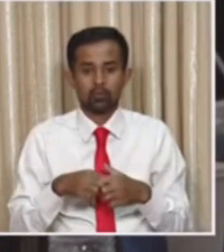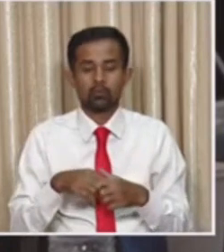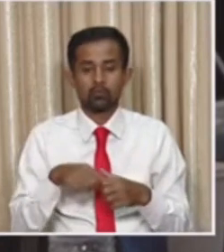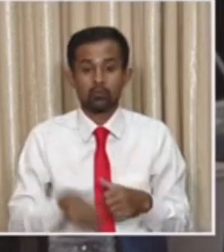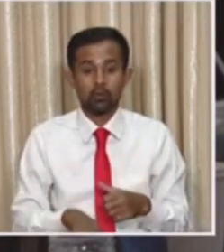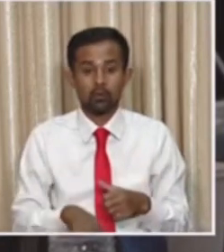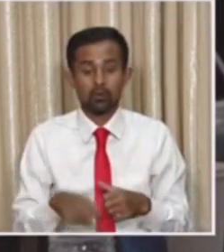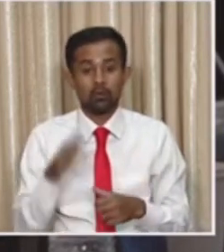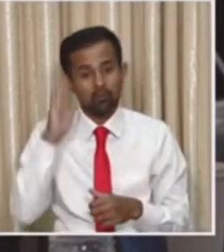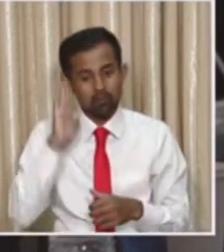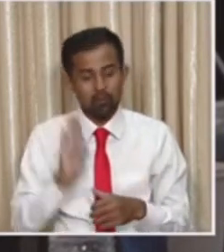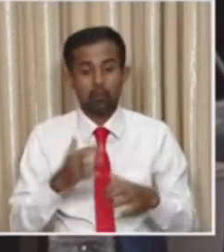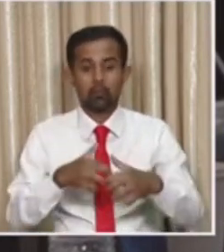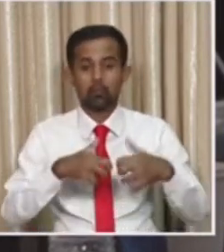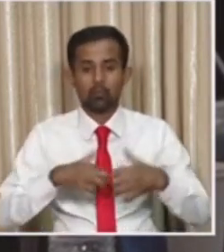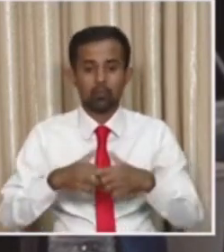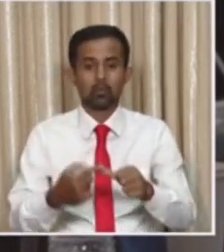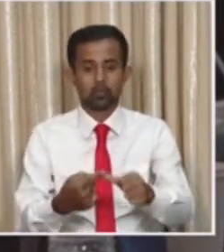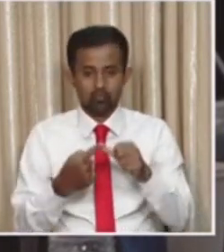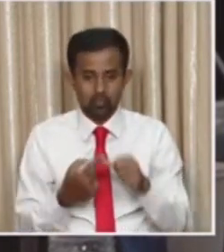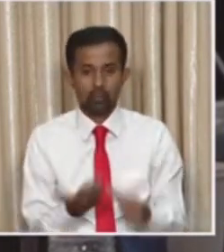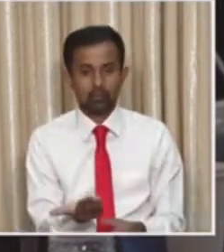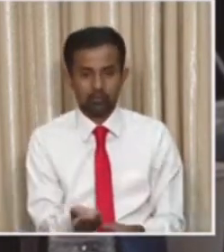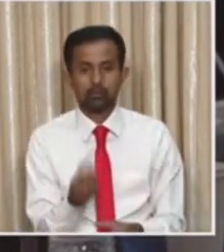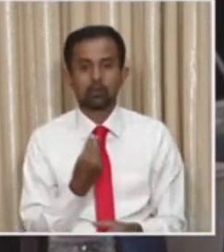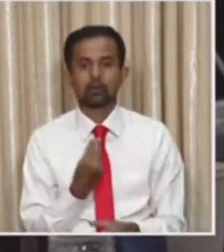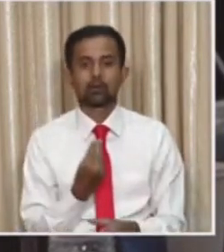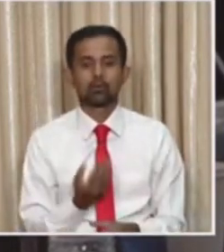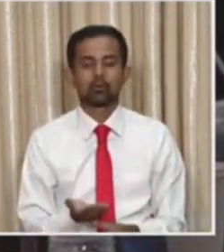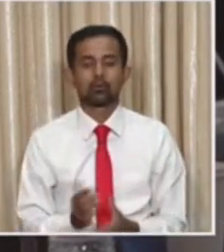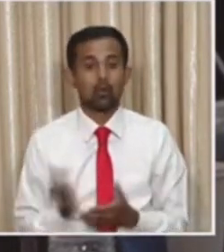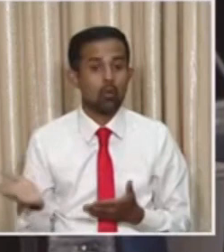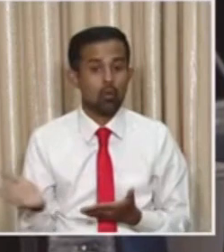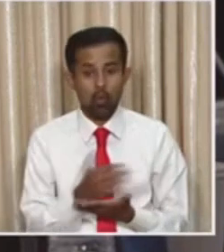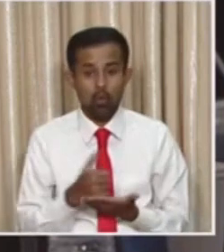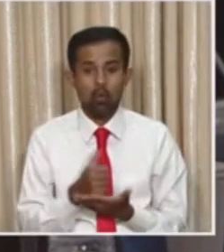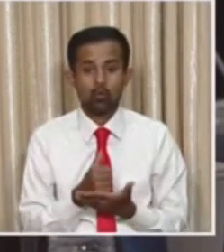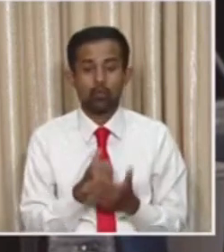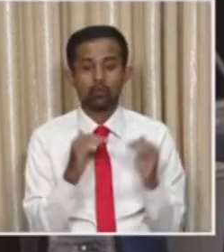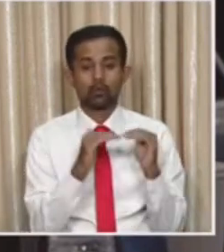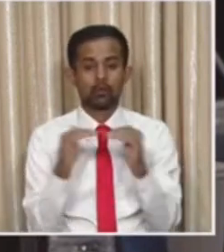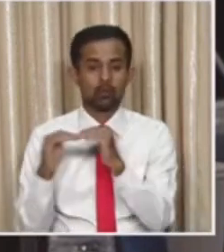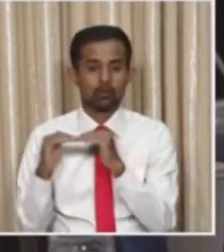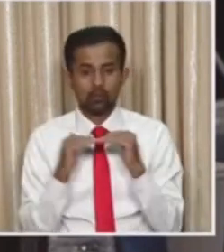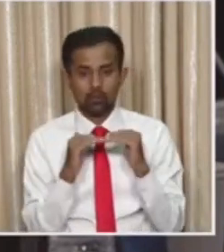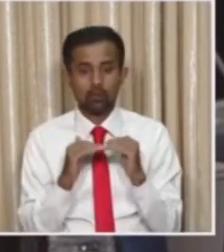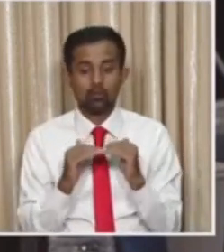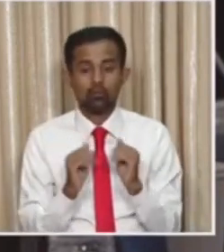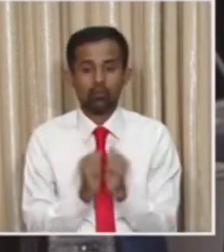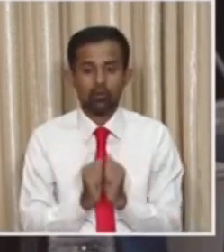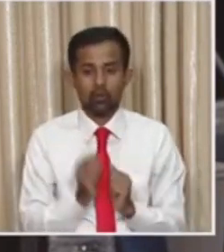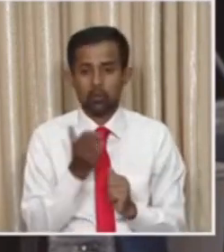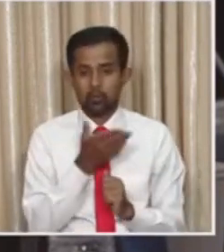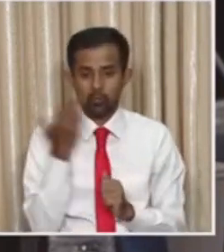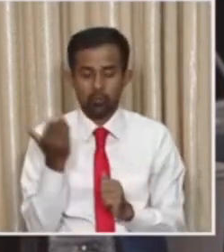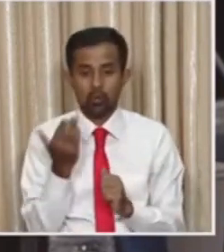ஒழித்து தேசங்களை சமத்துவமாக மதிக்கக்கூடிய ஒரு அரசியலமைப்பை நீங்கள் கொண்டு வராத வரைக்கும் உங்களுடைய இந்த முயற்சிகள் எதுவும் வெற்றியளிக்கப் போவதில்லை என்பதை நான்